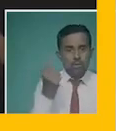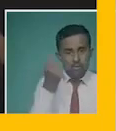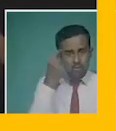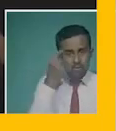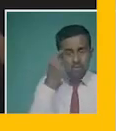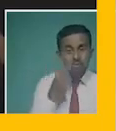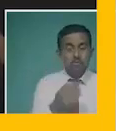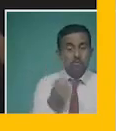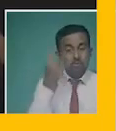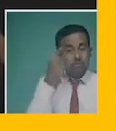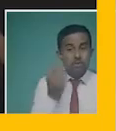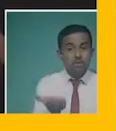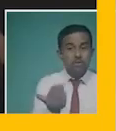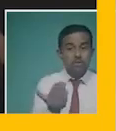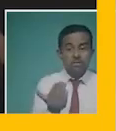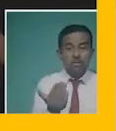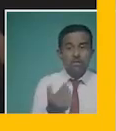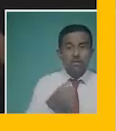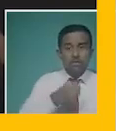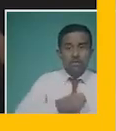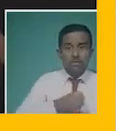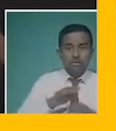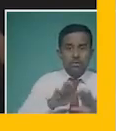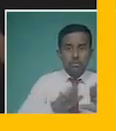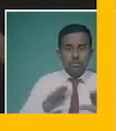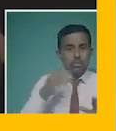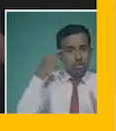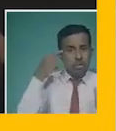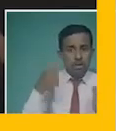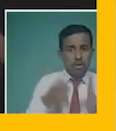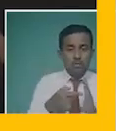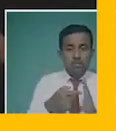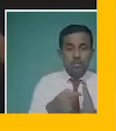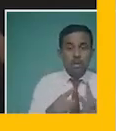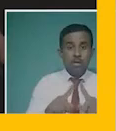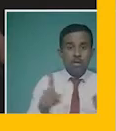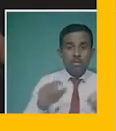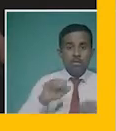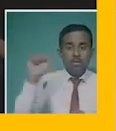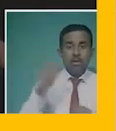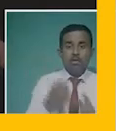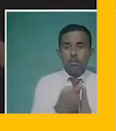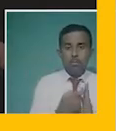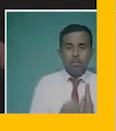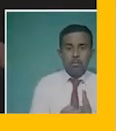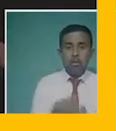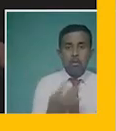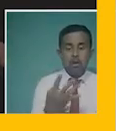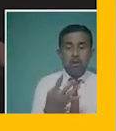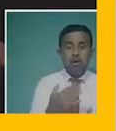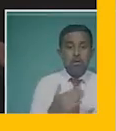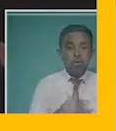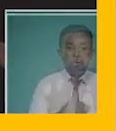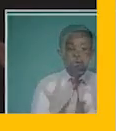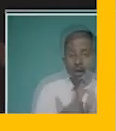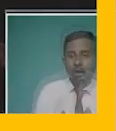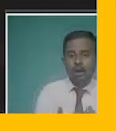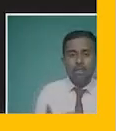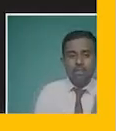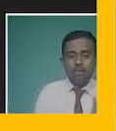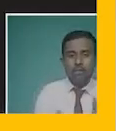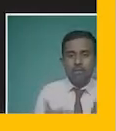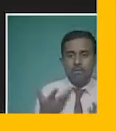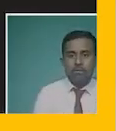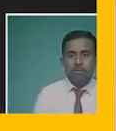කරුණු අරන් අඟුලිමාල දේවදත්ත පටලැවිල්ල ලිහලා දුන්නා. හැබැයි සජබේ උන්දලා නම් සමාවක් දුන්නේ නැහැ. දැන්